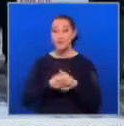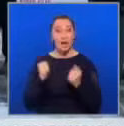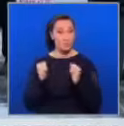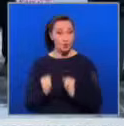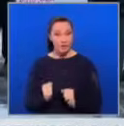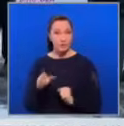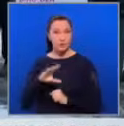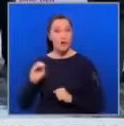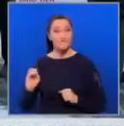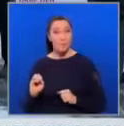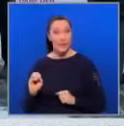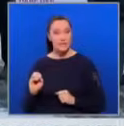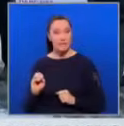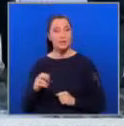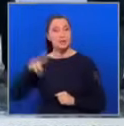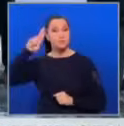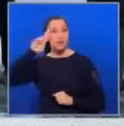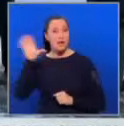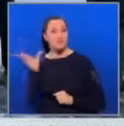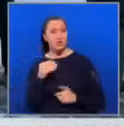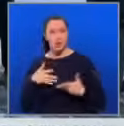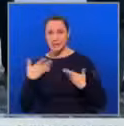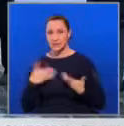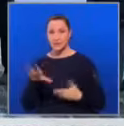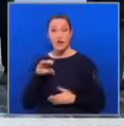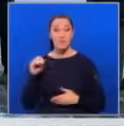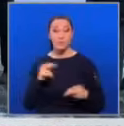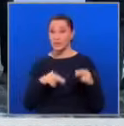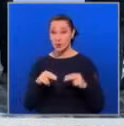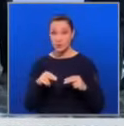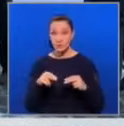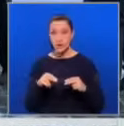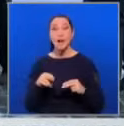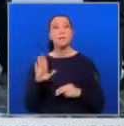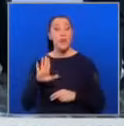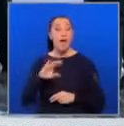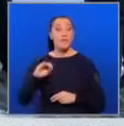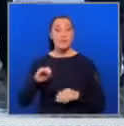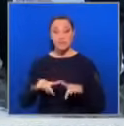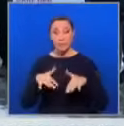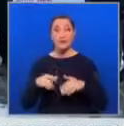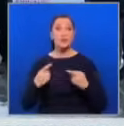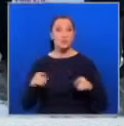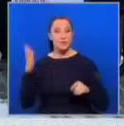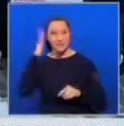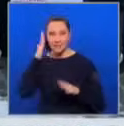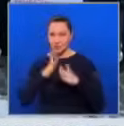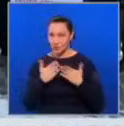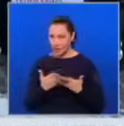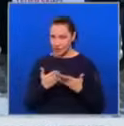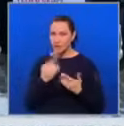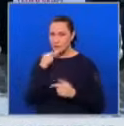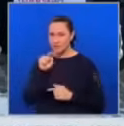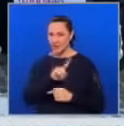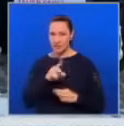очакванията на европейците и изпълнихме всички изисквания на европейската комисия на европейския парламент и на останалите страни членки